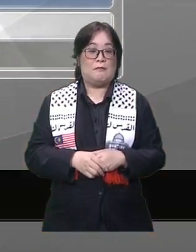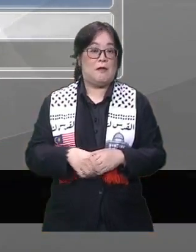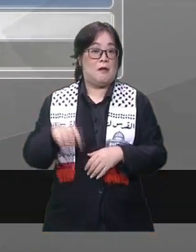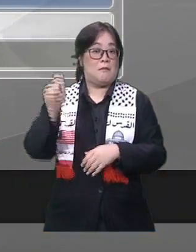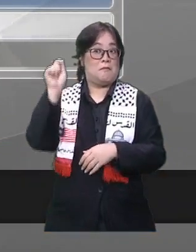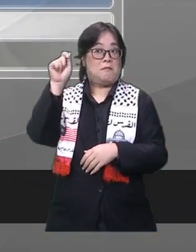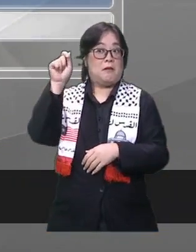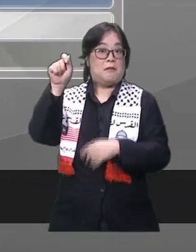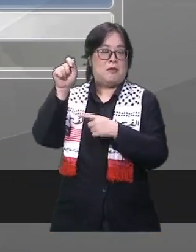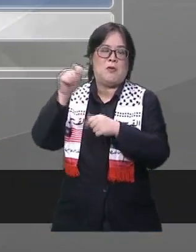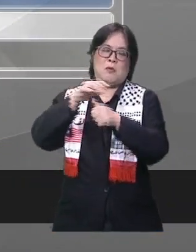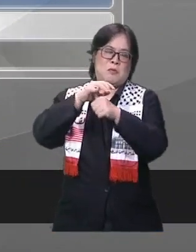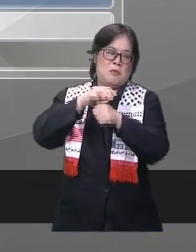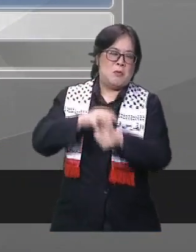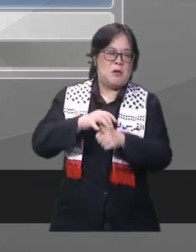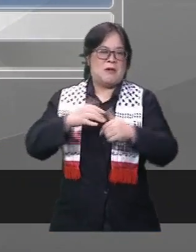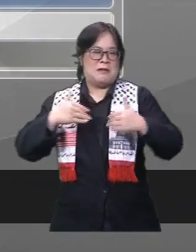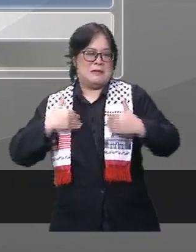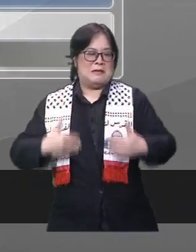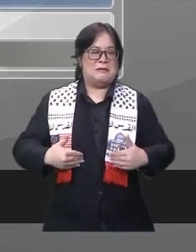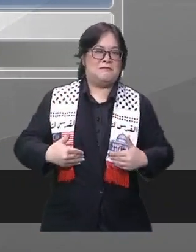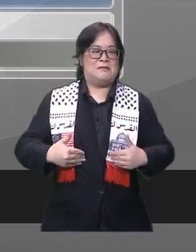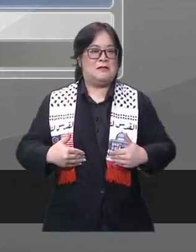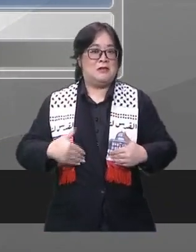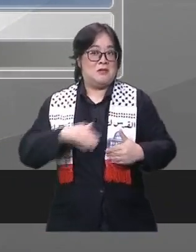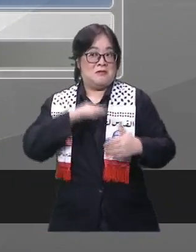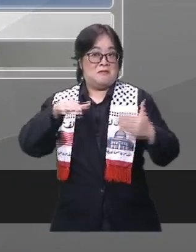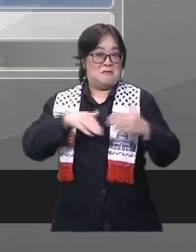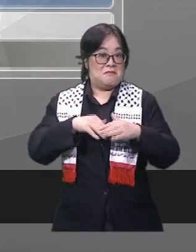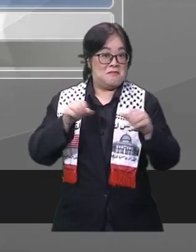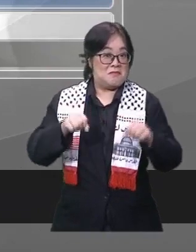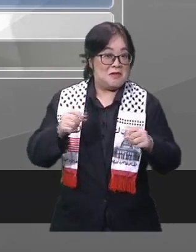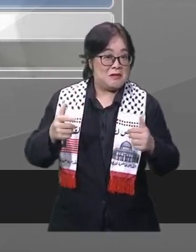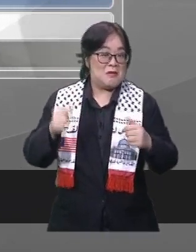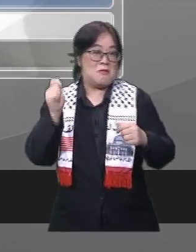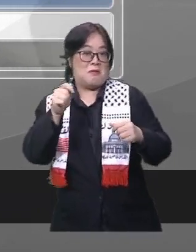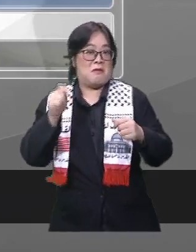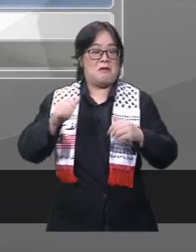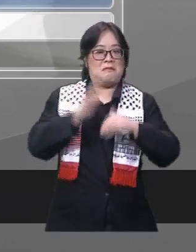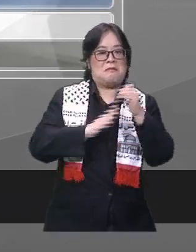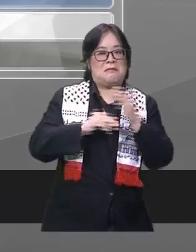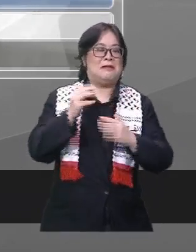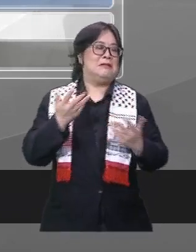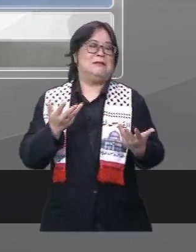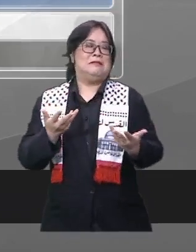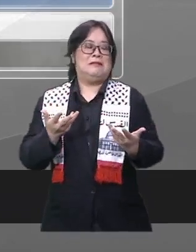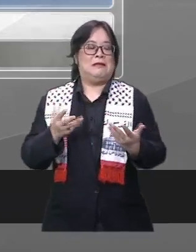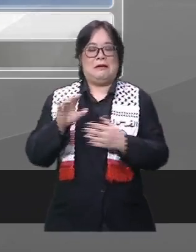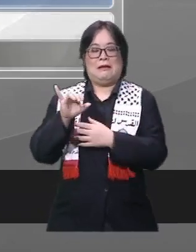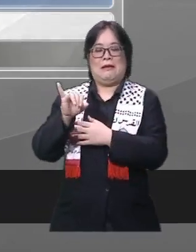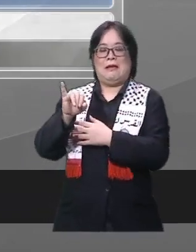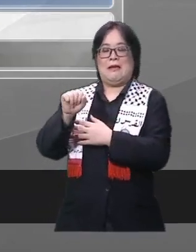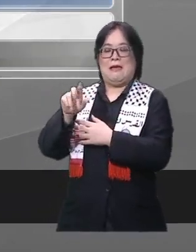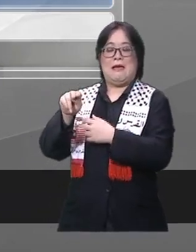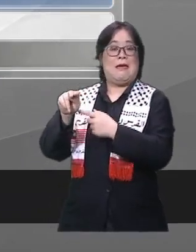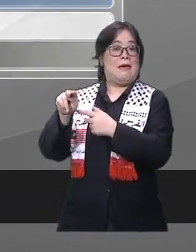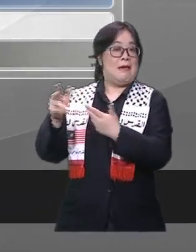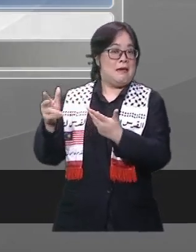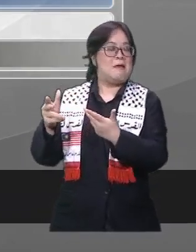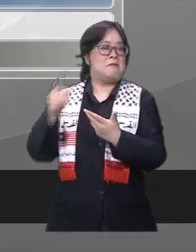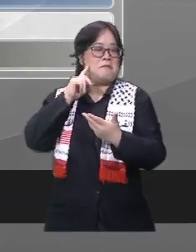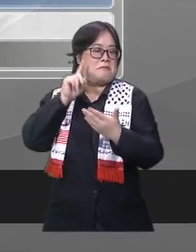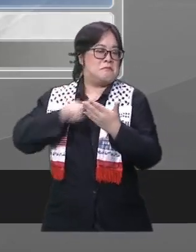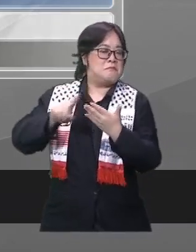Badminton dia sangat stressful on the body lah. Bukan semua orang boleh main dengan selesa kan. So ISN sedang